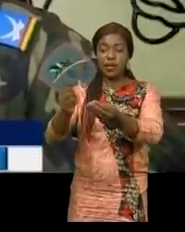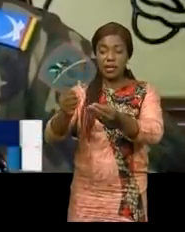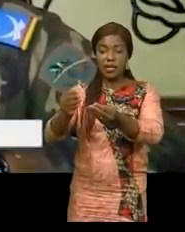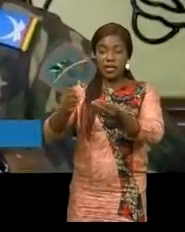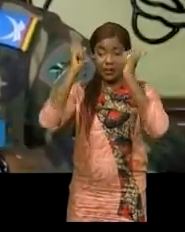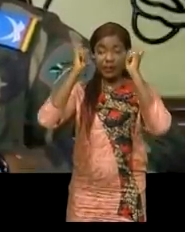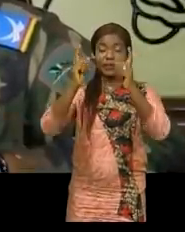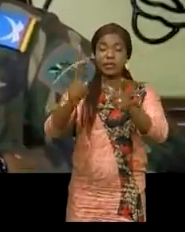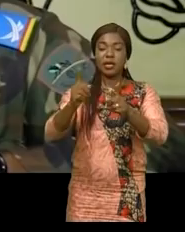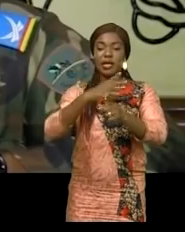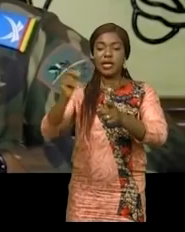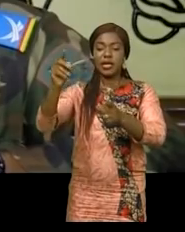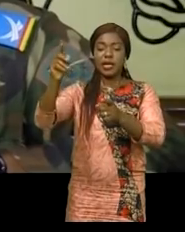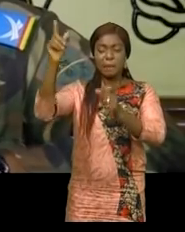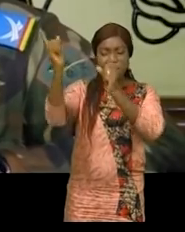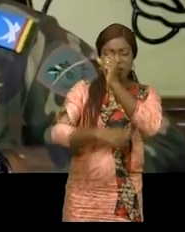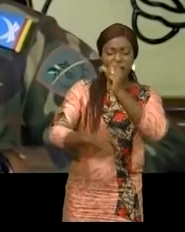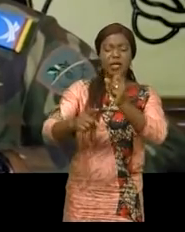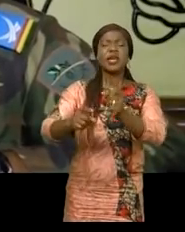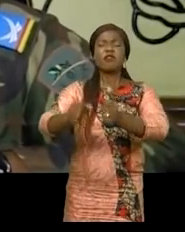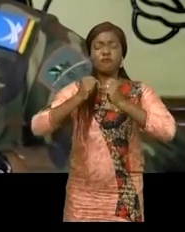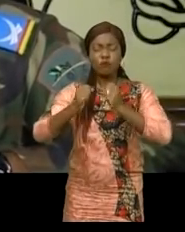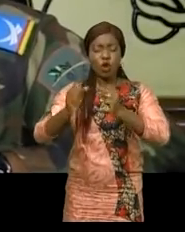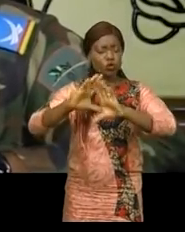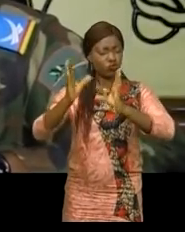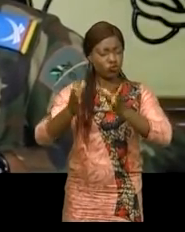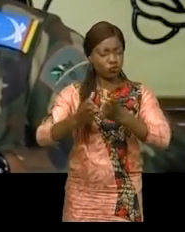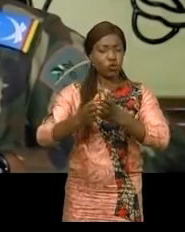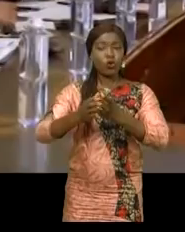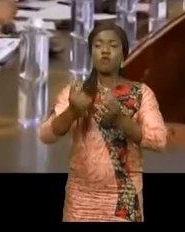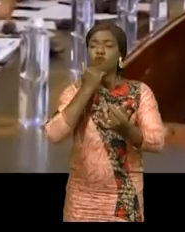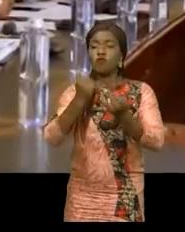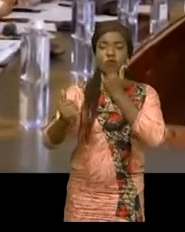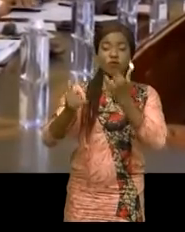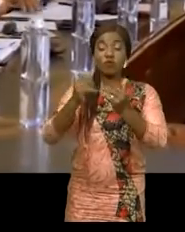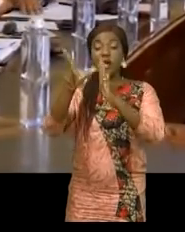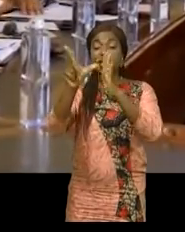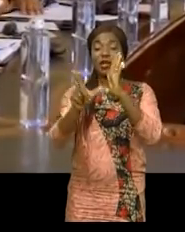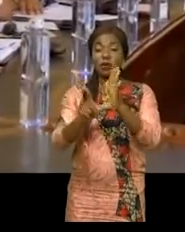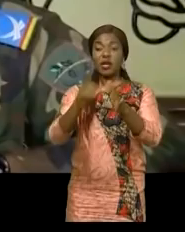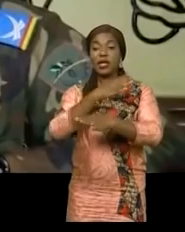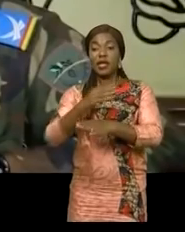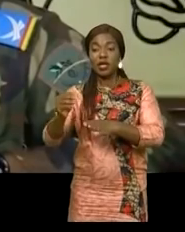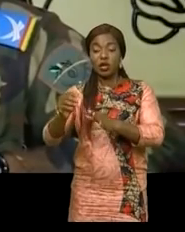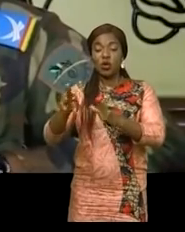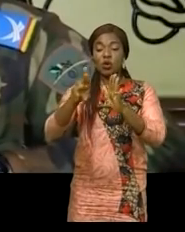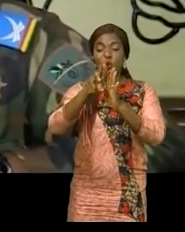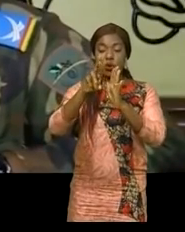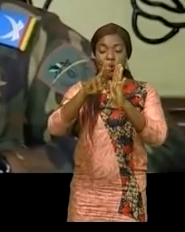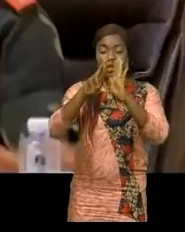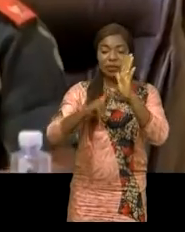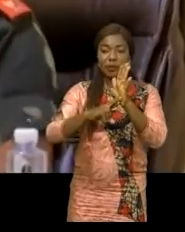et sanctionner sévèrement tout manquement à la loi et aux règlements militaires